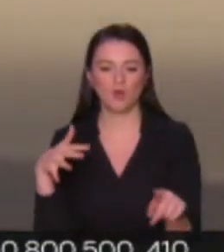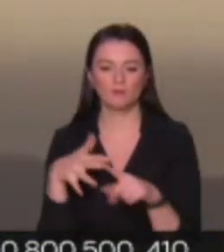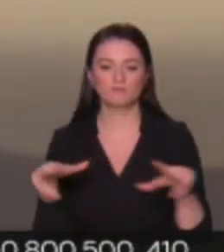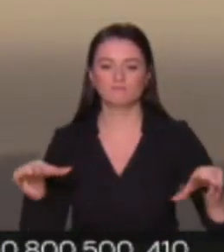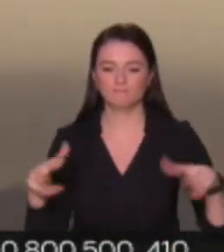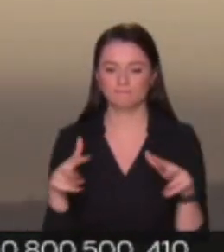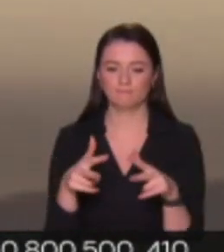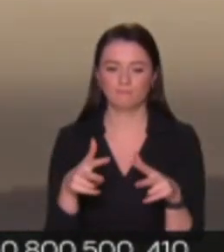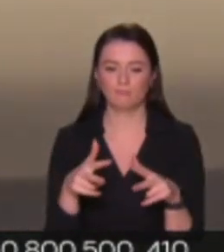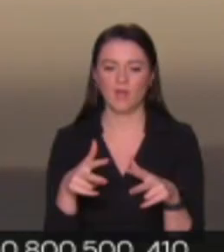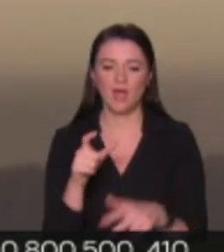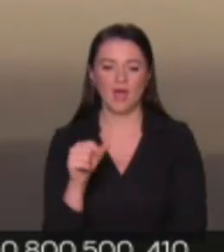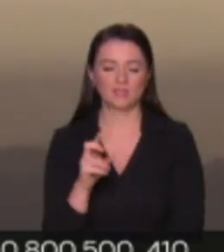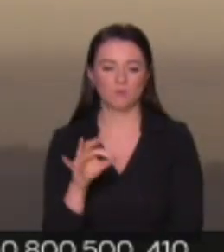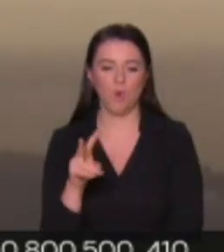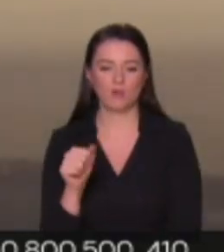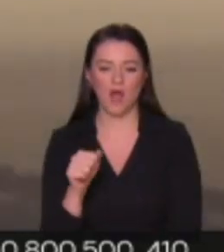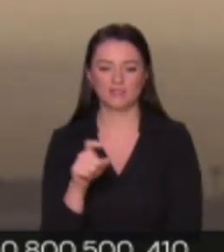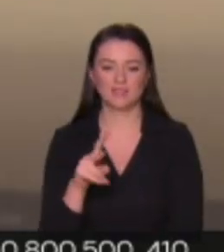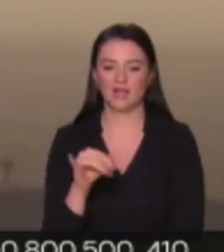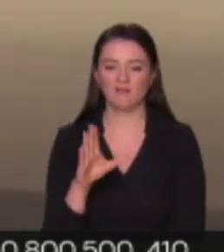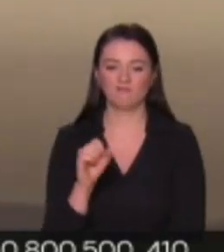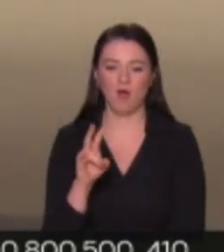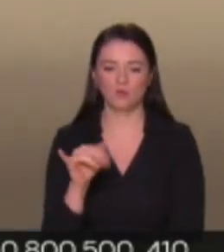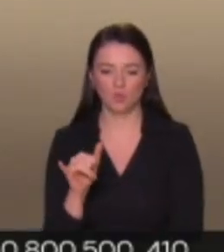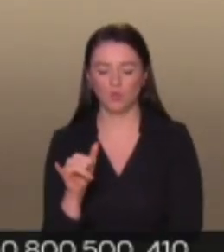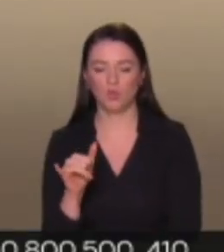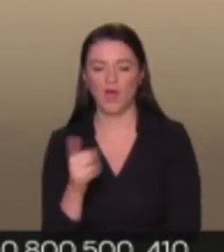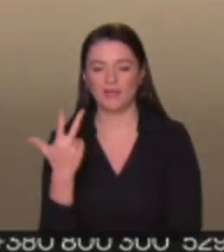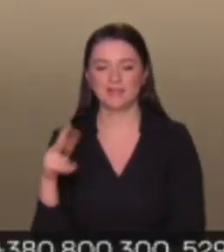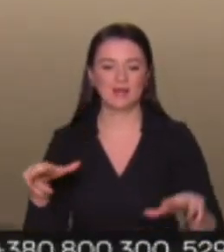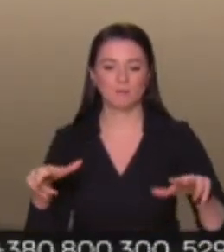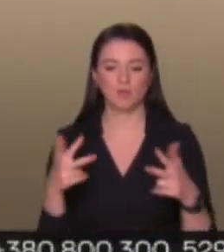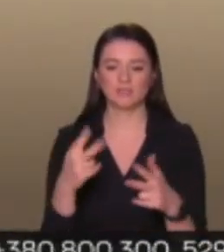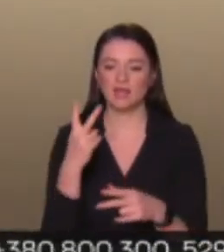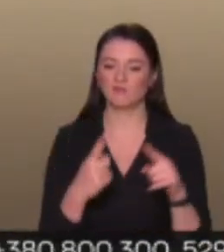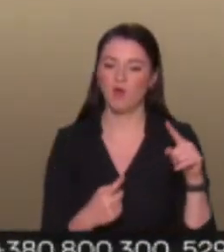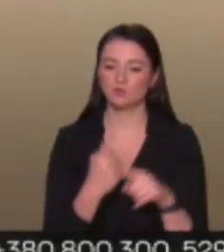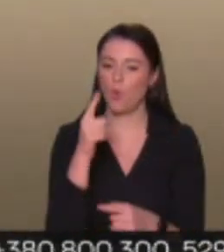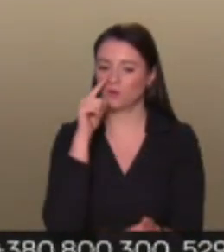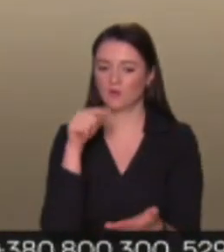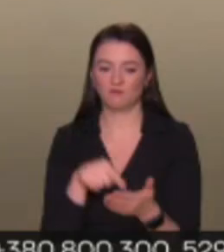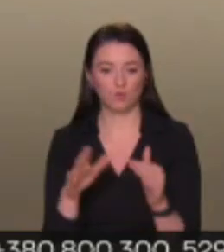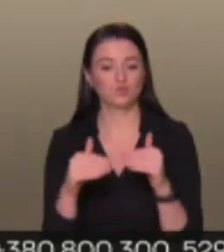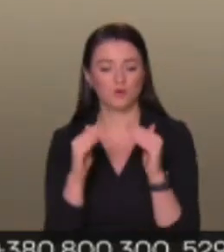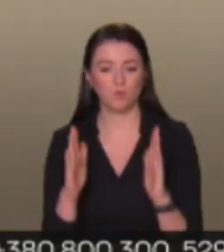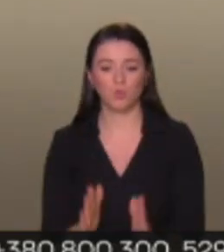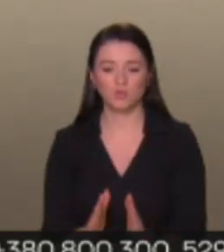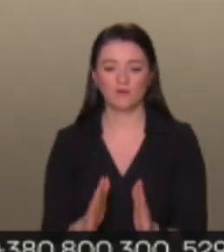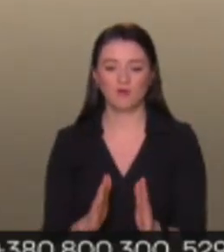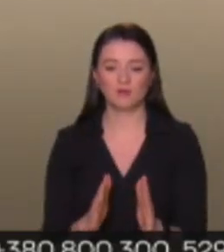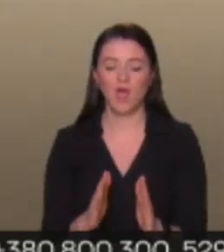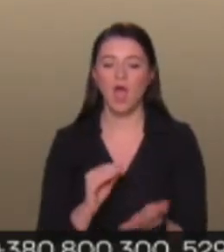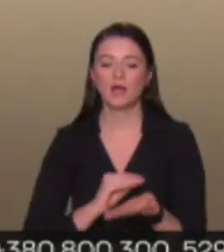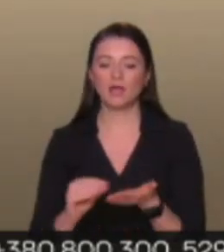камікадзе. Їх випустила Хезбола з Лівану. Повідомляється про 3 безпілотника, 2 збили, 1 влучив у будівлю.